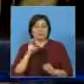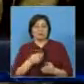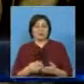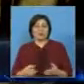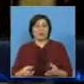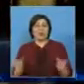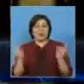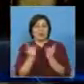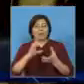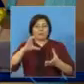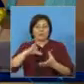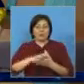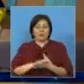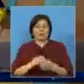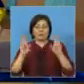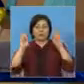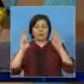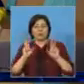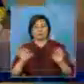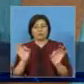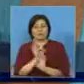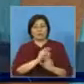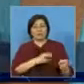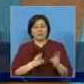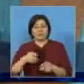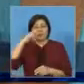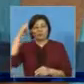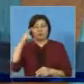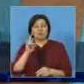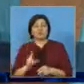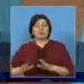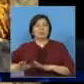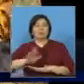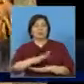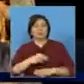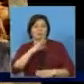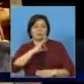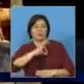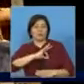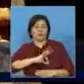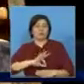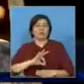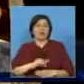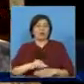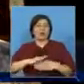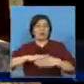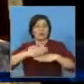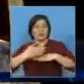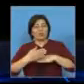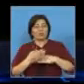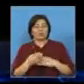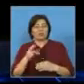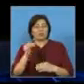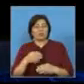поближе познакомиться с обрядами, традициями, музыкой и танцами казахского народа. А использование в постановке планшетных кукол помогает